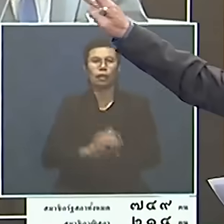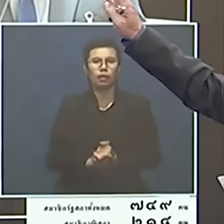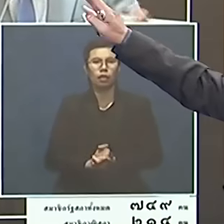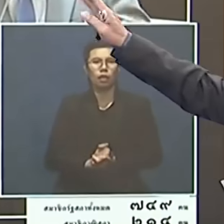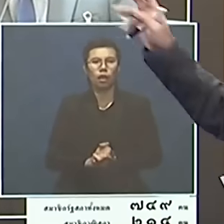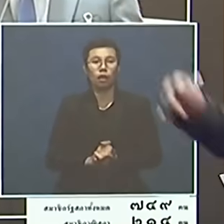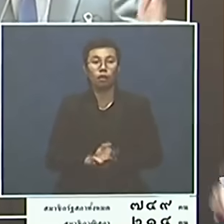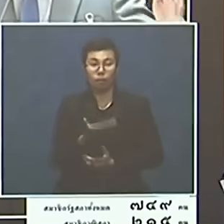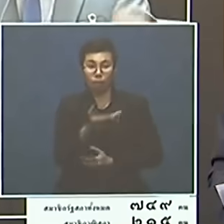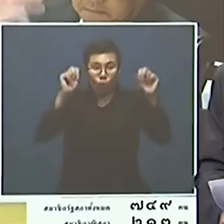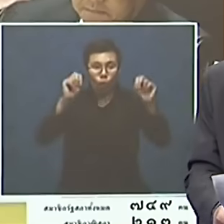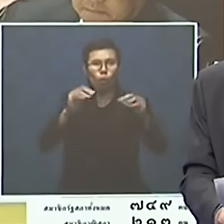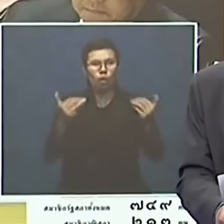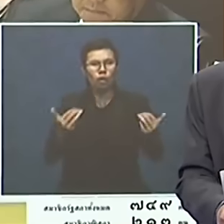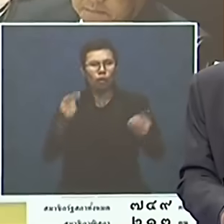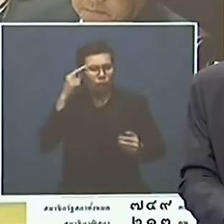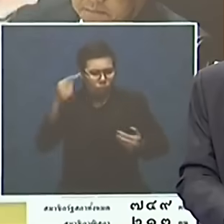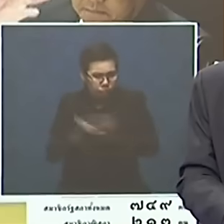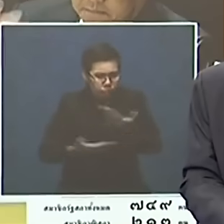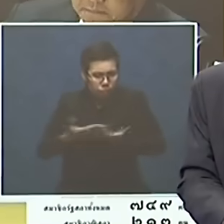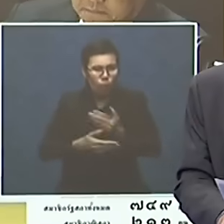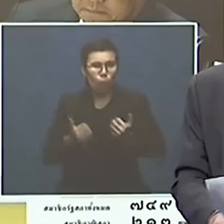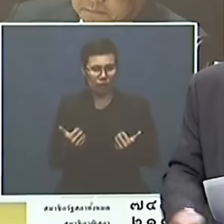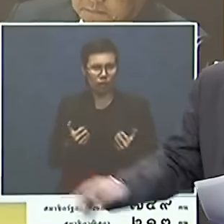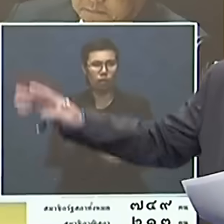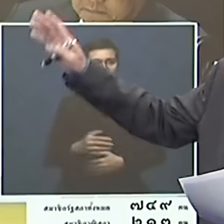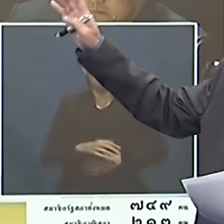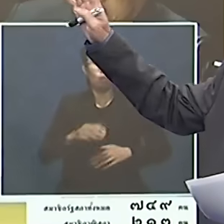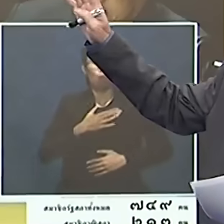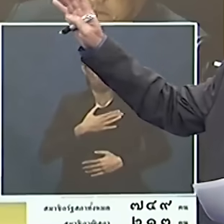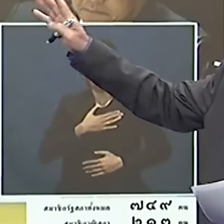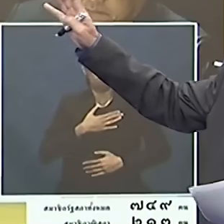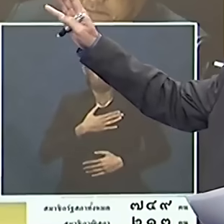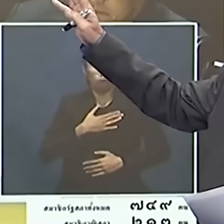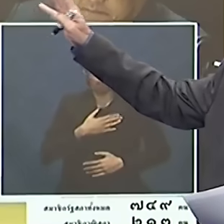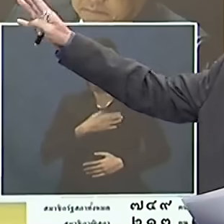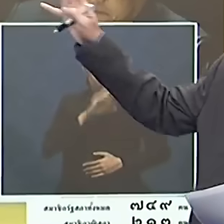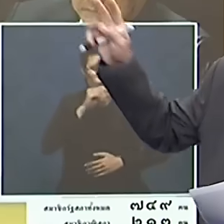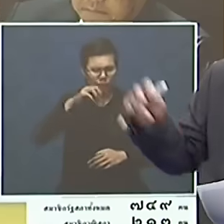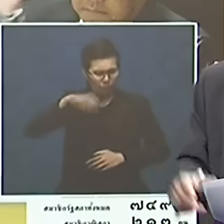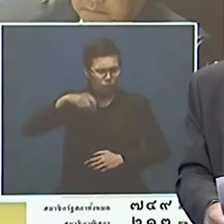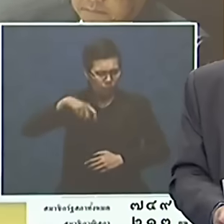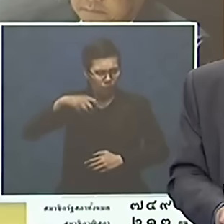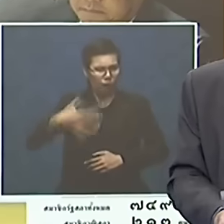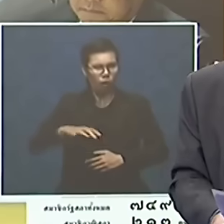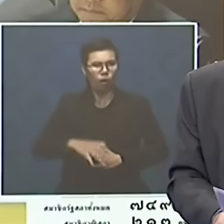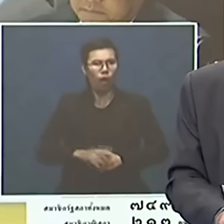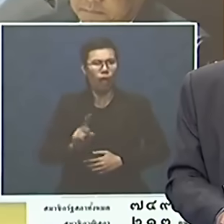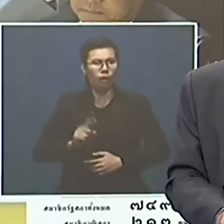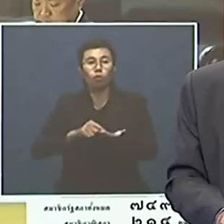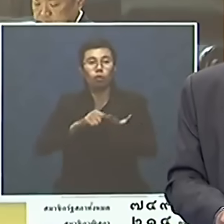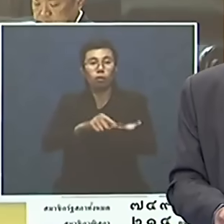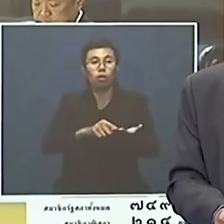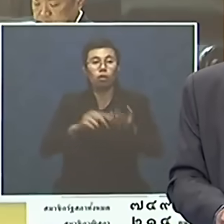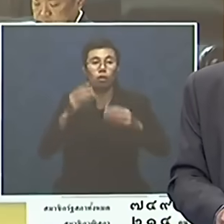แม้จะมีการอภิปรายบ้างครับเมื่อวานนี้ก็เป็นการอภิปรายแบบปราบปรายครับแต่ว่าใครได้สำคัญมาสอนมาที่คุณอัครเดชครับ